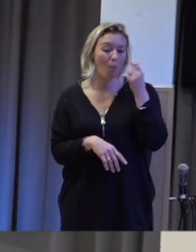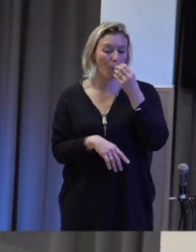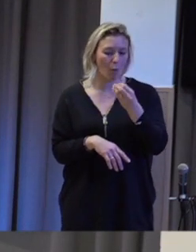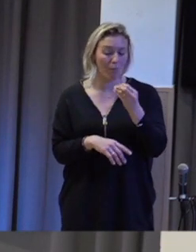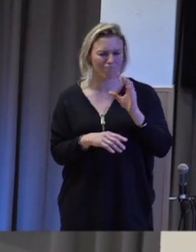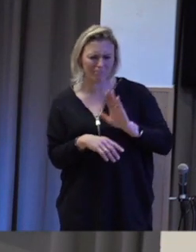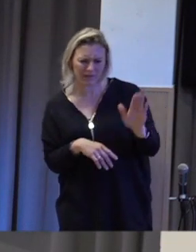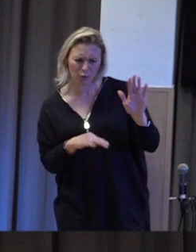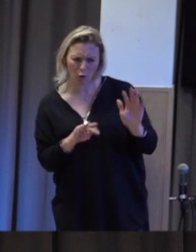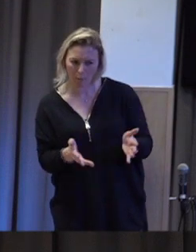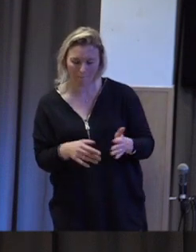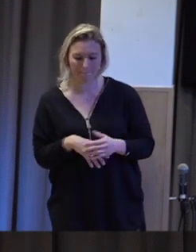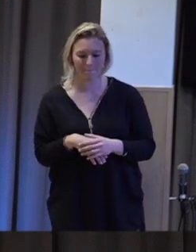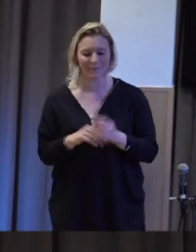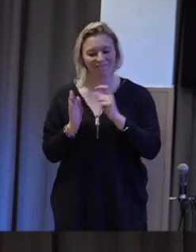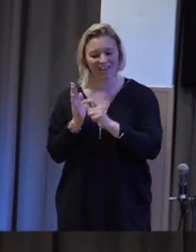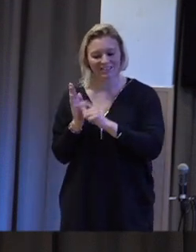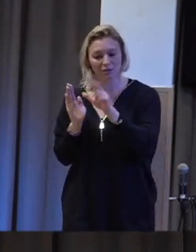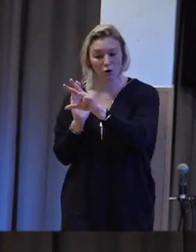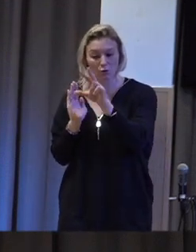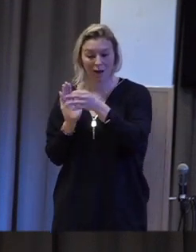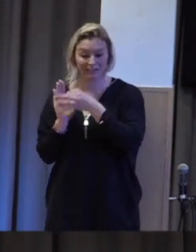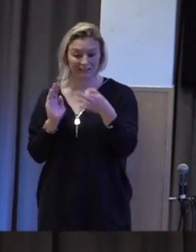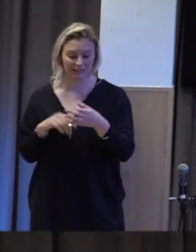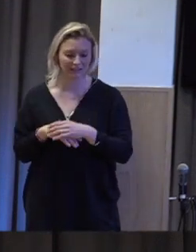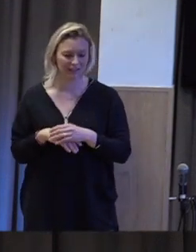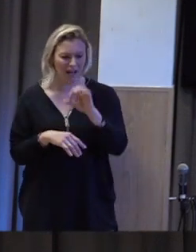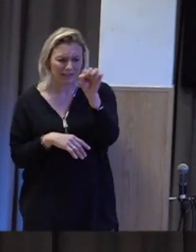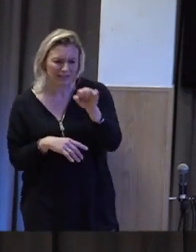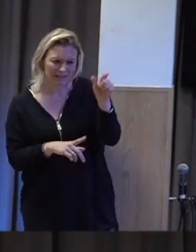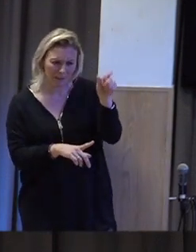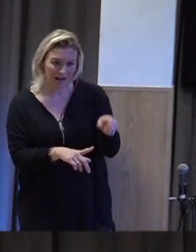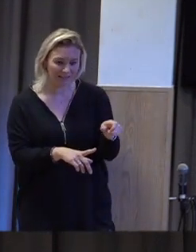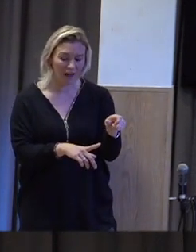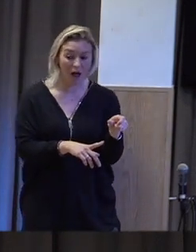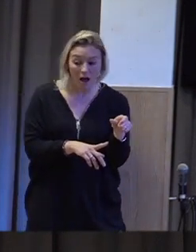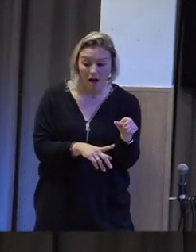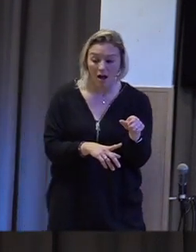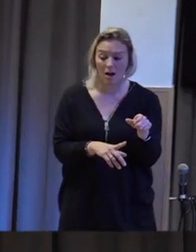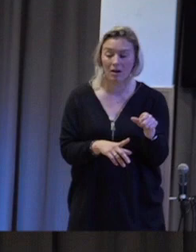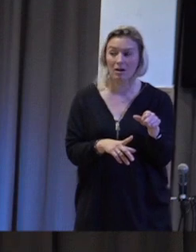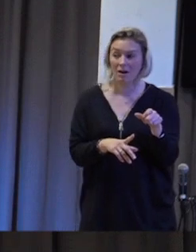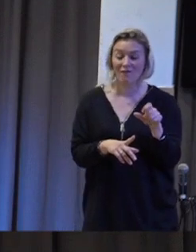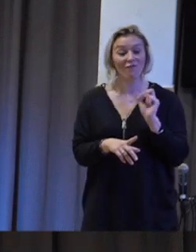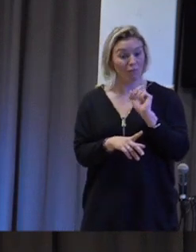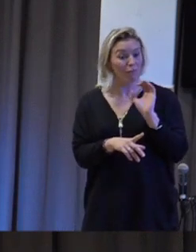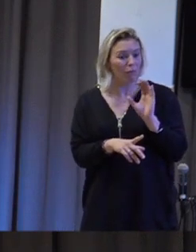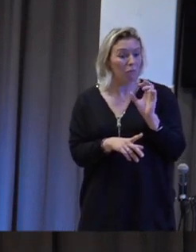Le verset 33 nous dit, mais un Samaritain qui voit Yahjé,